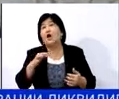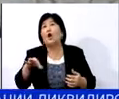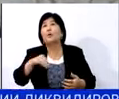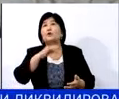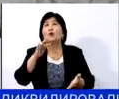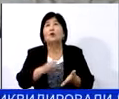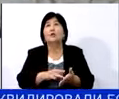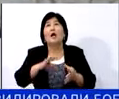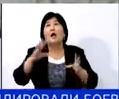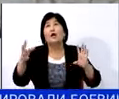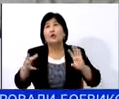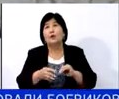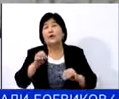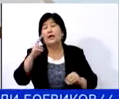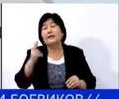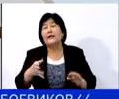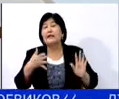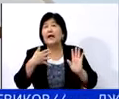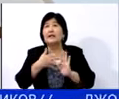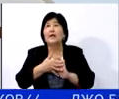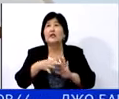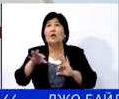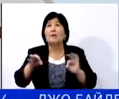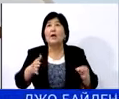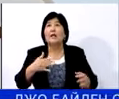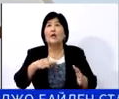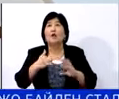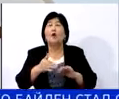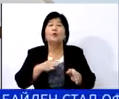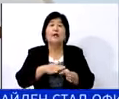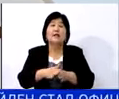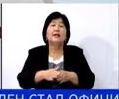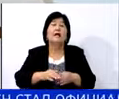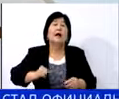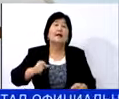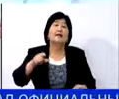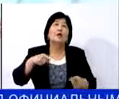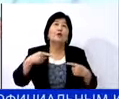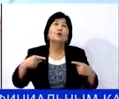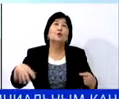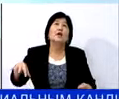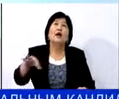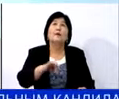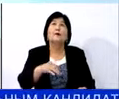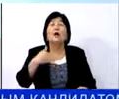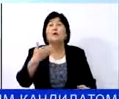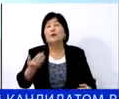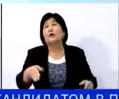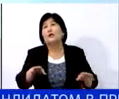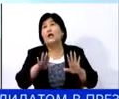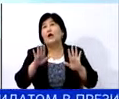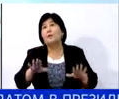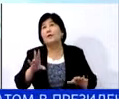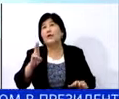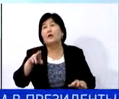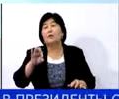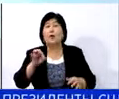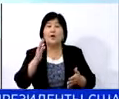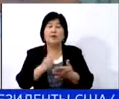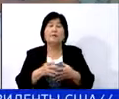центре. В результате социально значимые проекты в наших аулах реализуют коллеги из других областей. Между тем, местные НПО